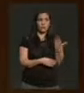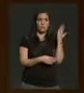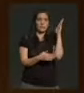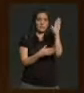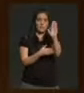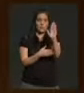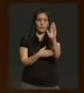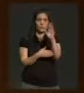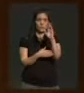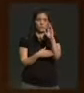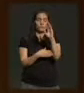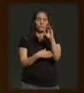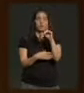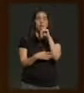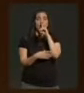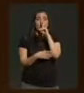euroko